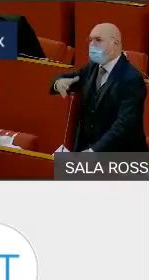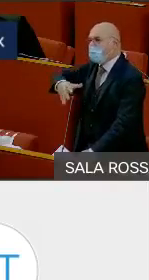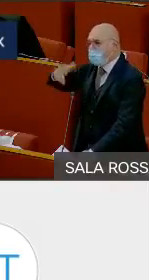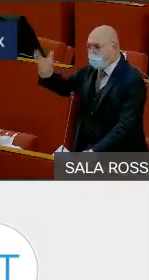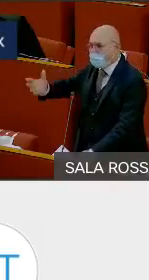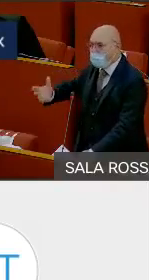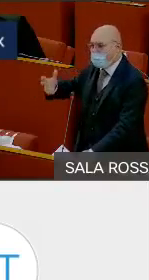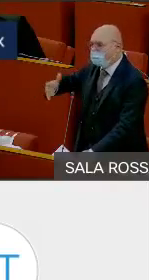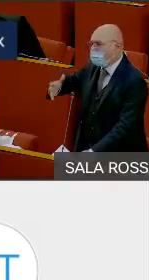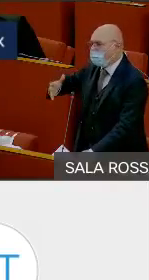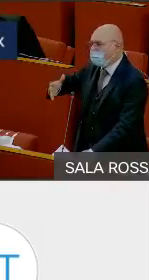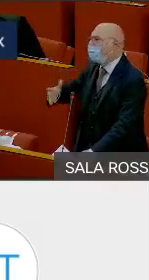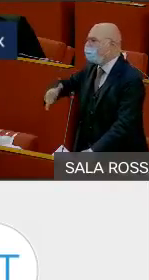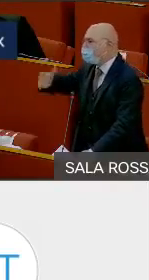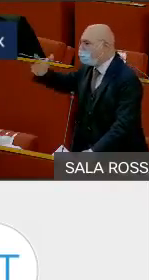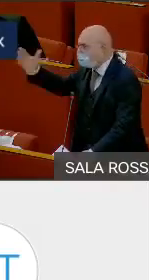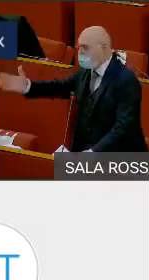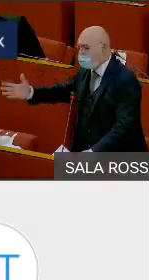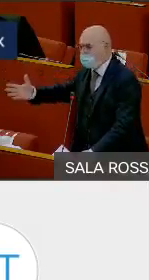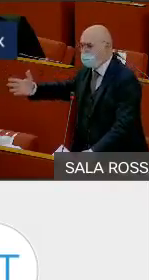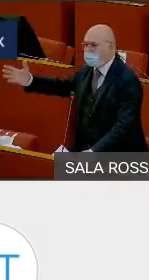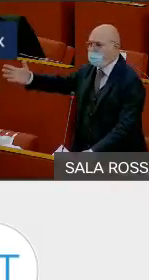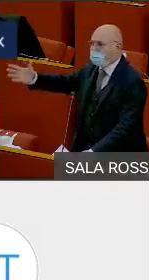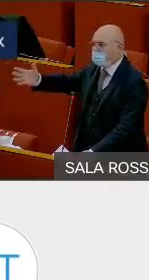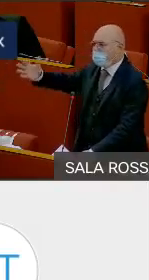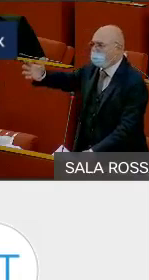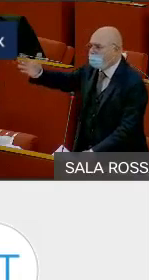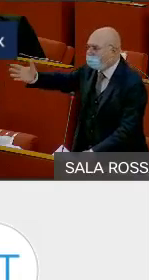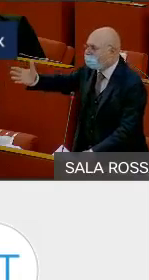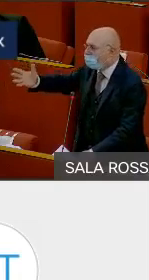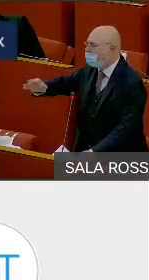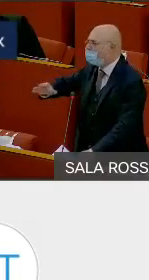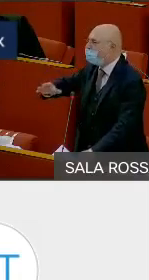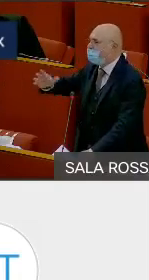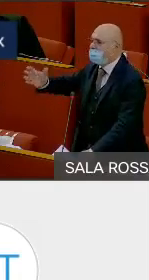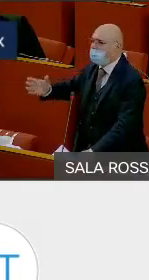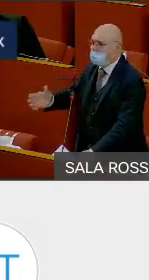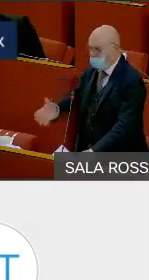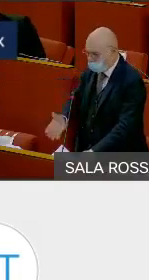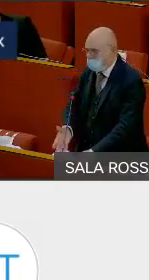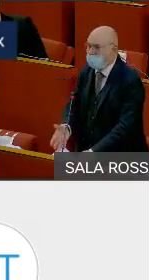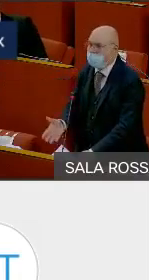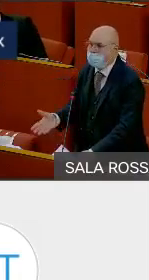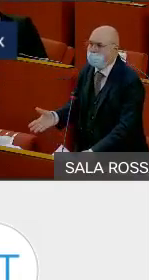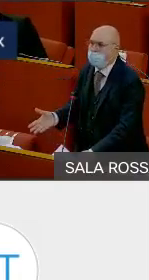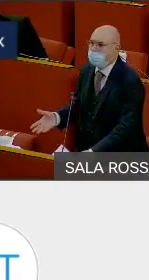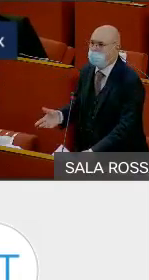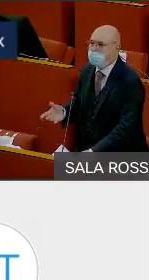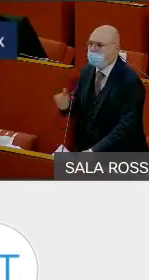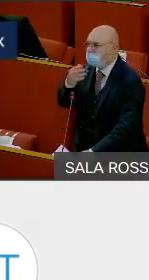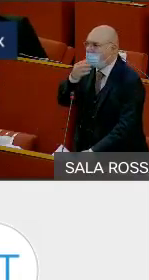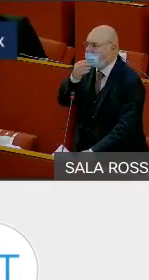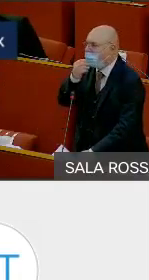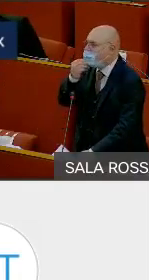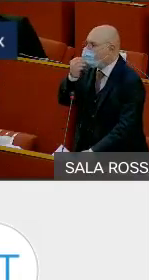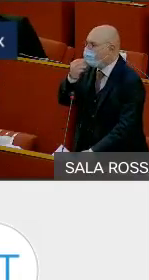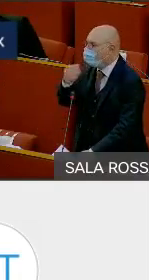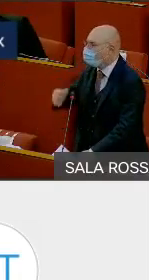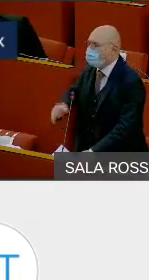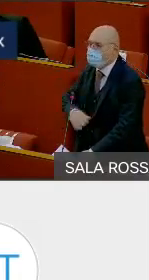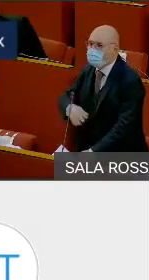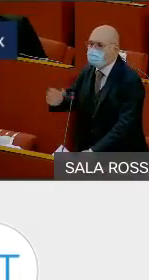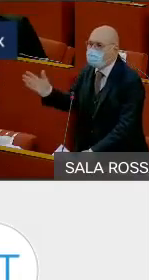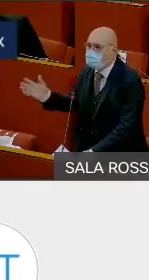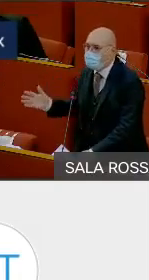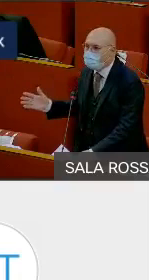ritornare ad una salvaguardia maggiore dell'area agricole rimaste io l'ho impediamo perché le convenzioni sono già firmate per le